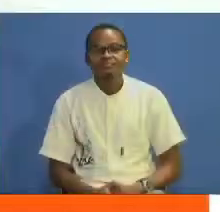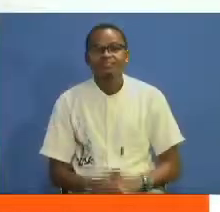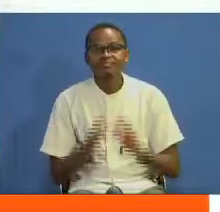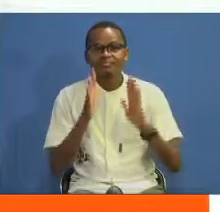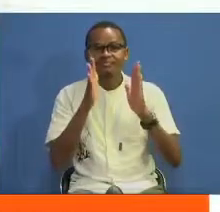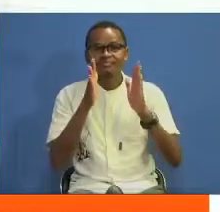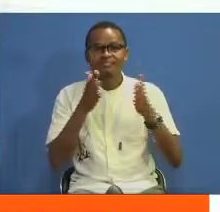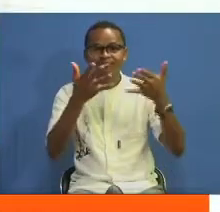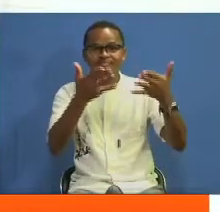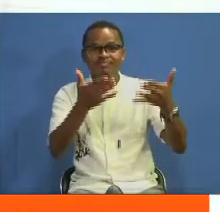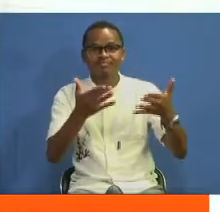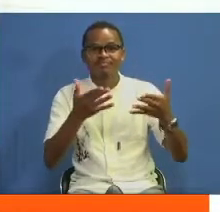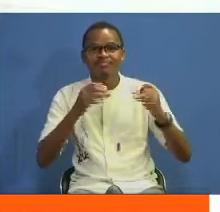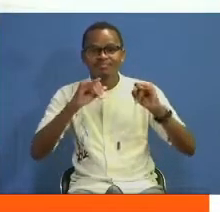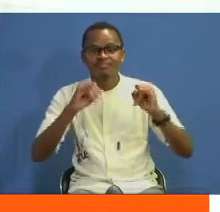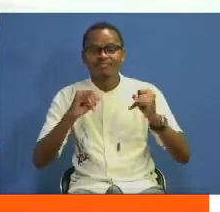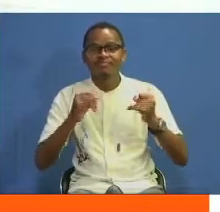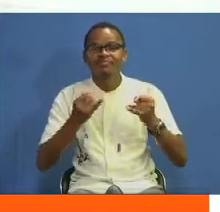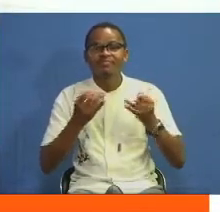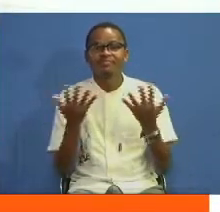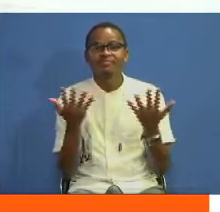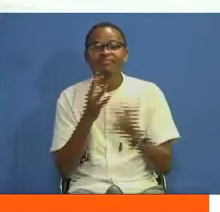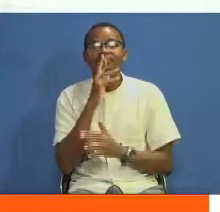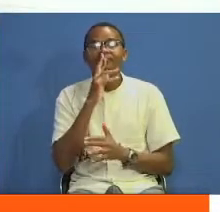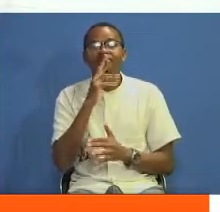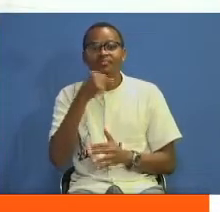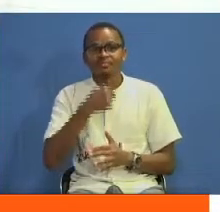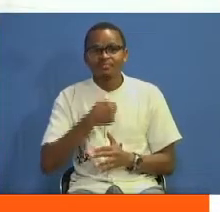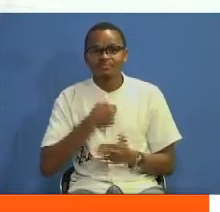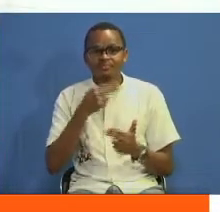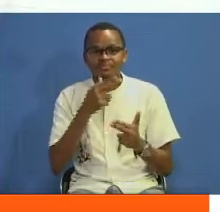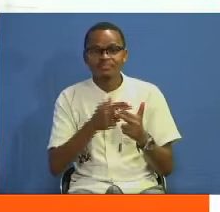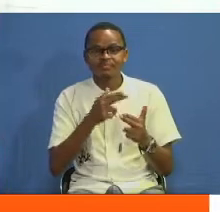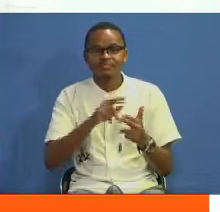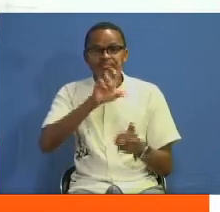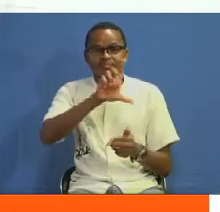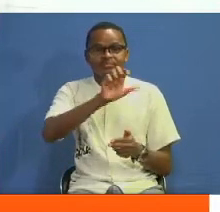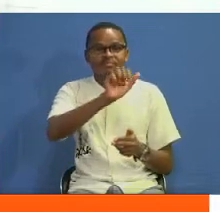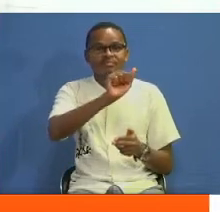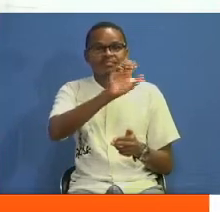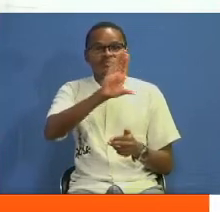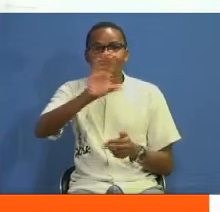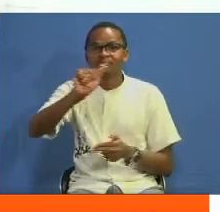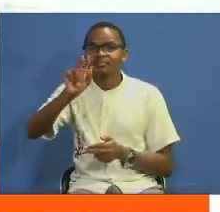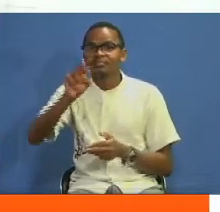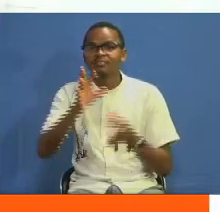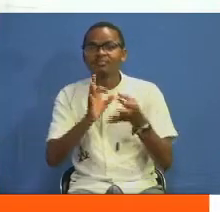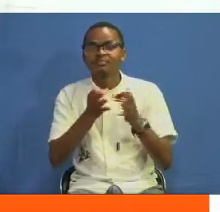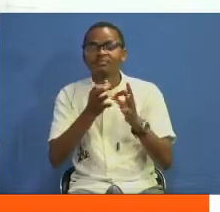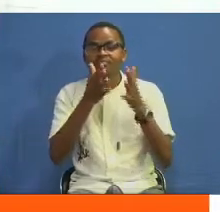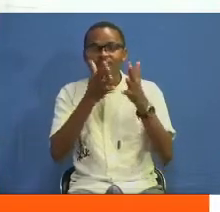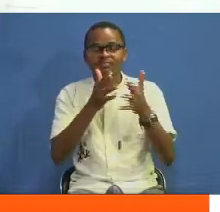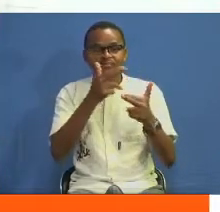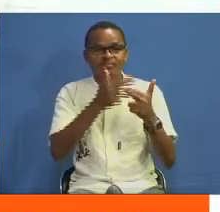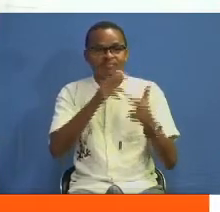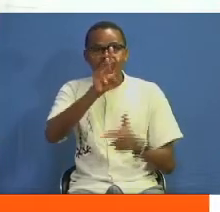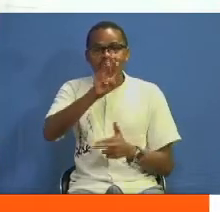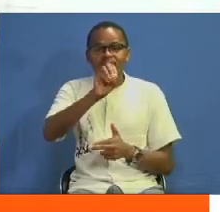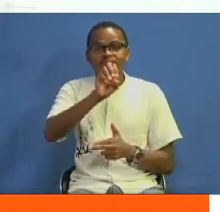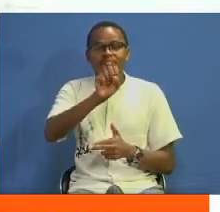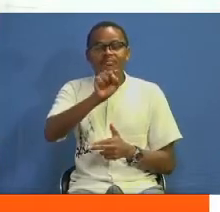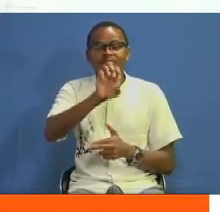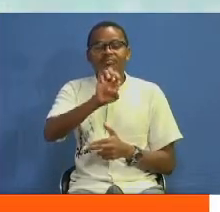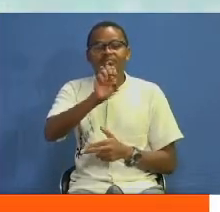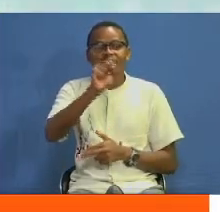Jambo na karibu popote ulipo. Mimi ni Labaan Shabaan na mtangazaji wa lugha ya ishara ni Moses